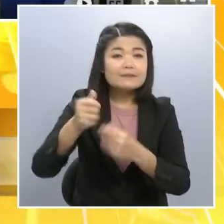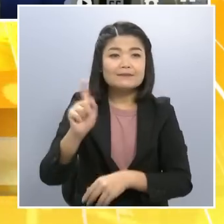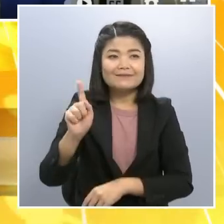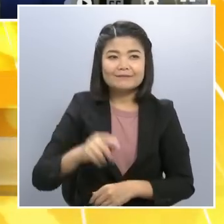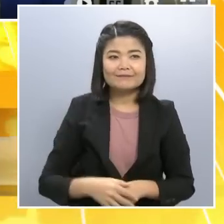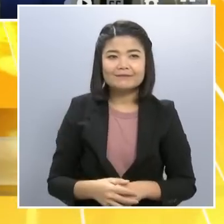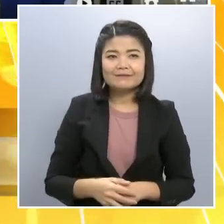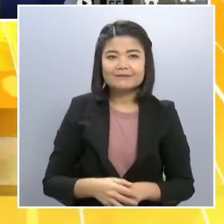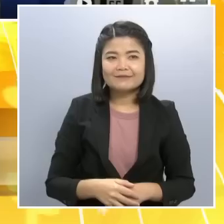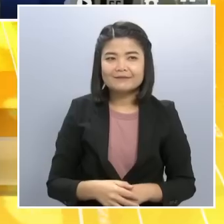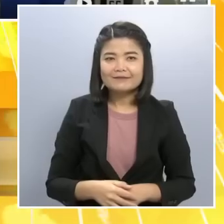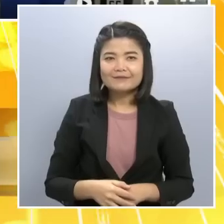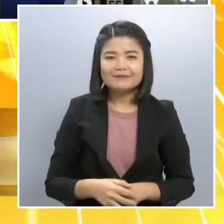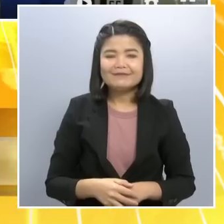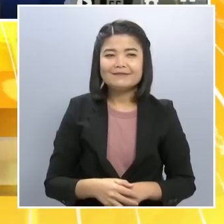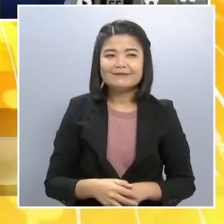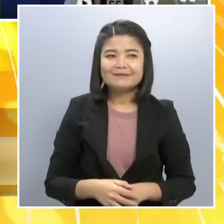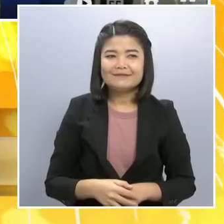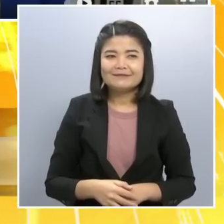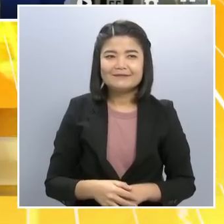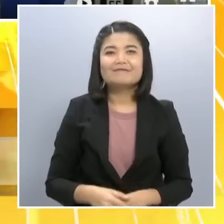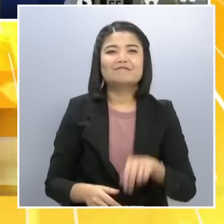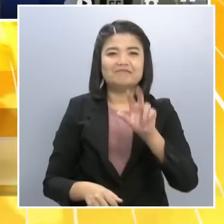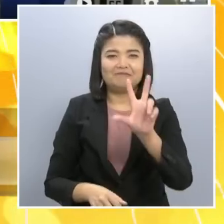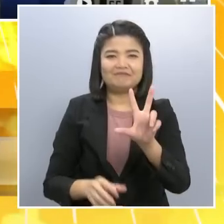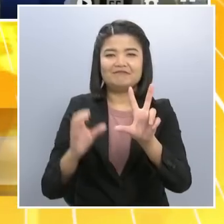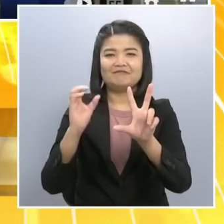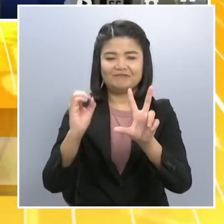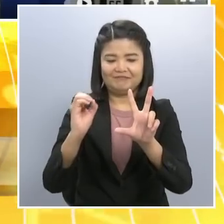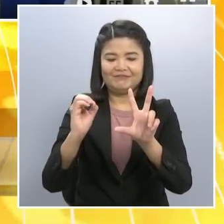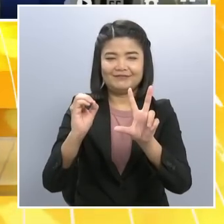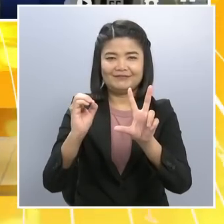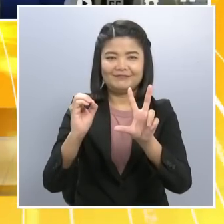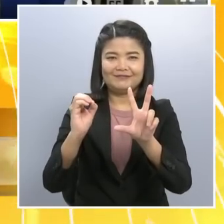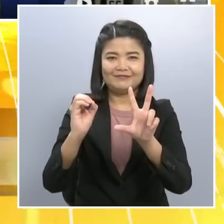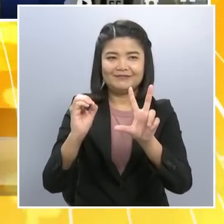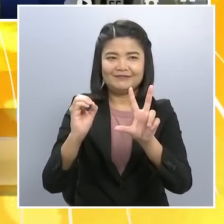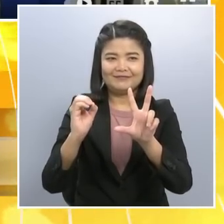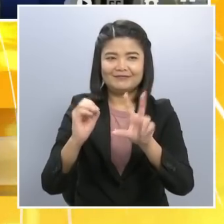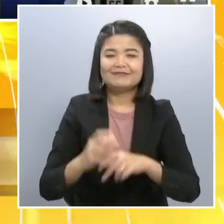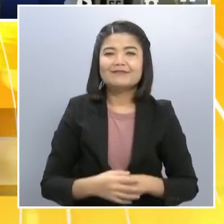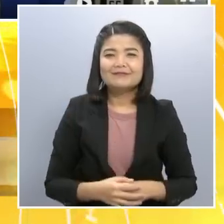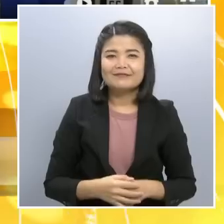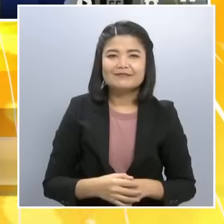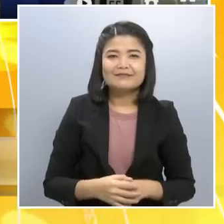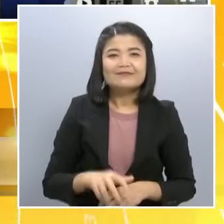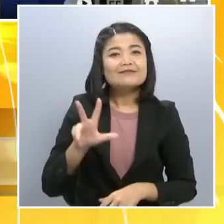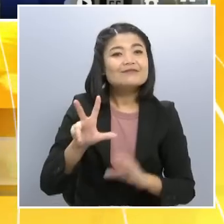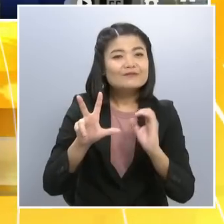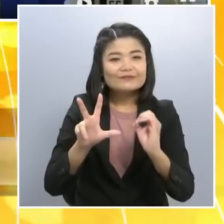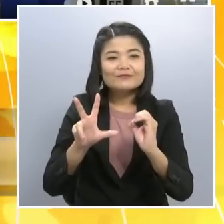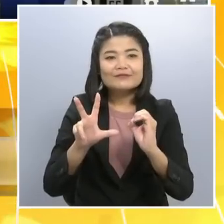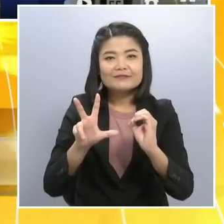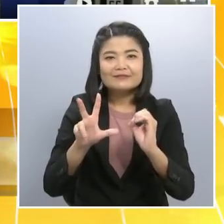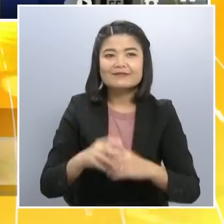3 0 30ฝ่ายครั้งนะค